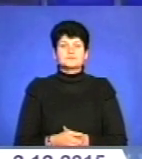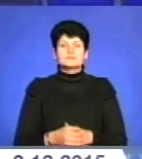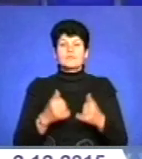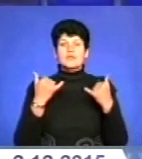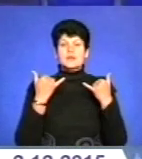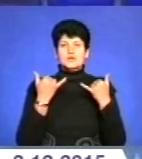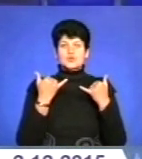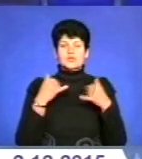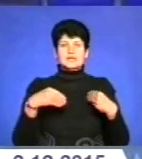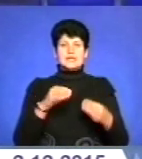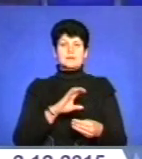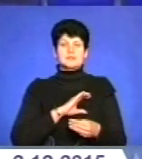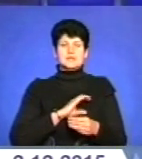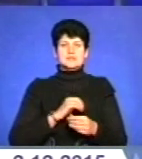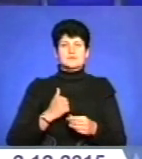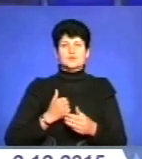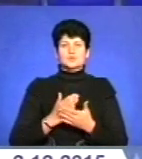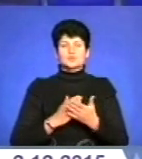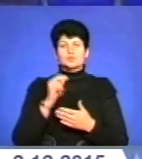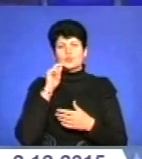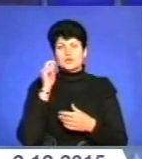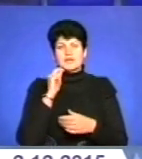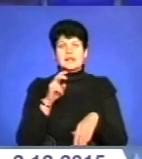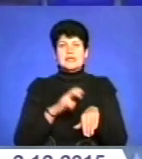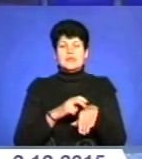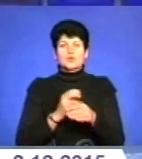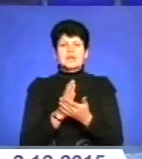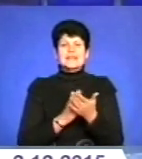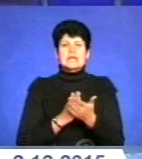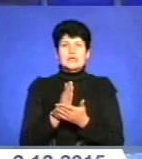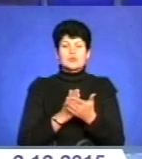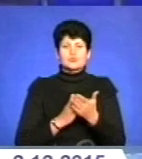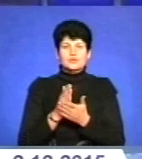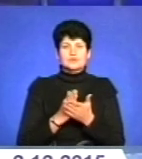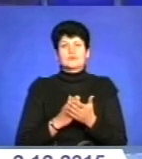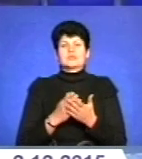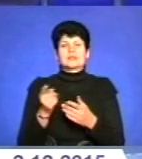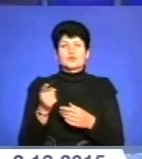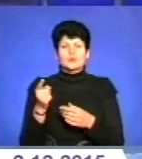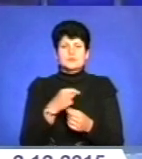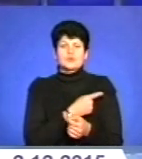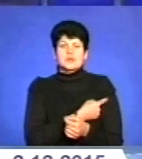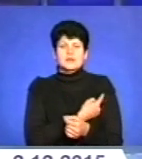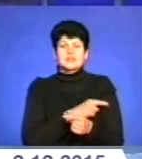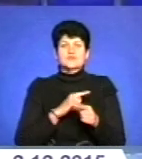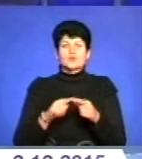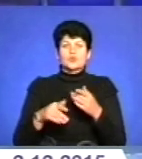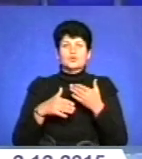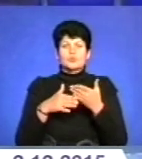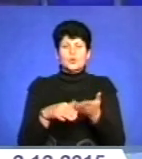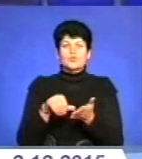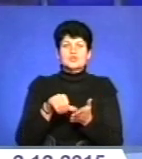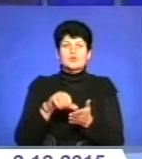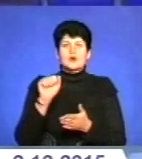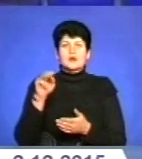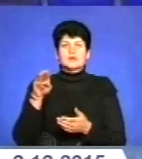Сьогодні вручили медаль за військову службу Україні лікарю-хірургу, кандидату медичних наук Тернопільської лікарні швидкої допомоги, учаснику